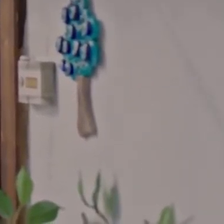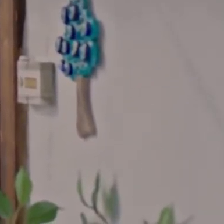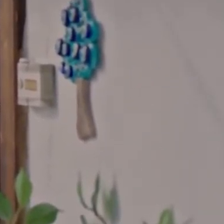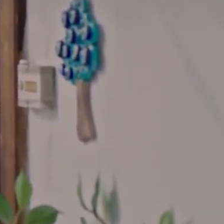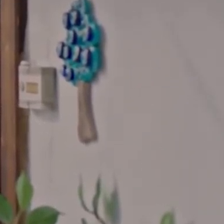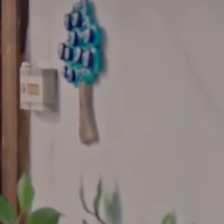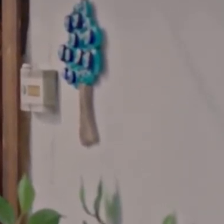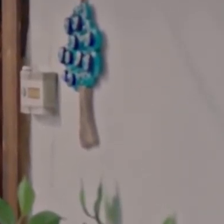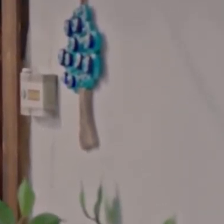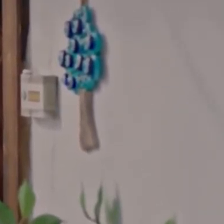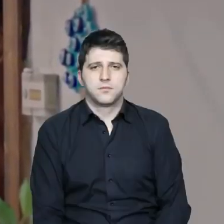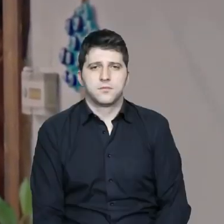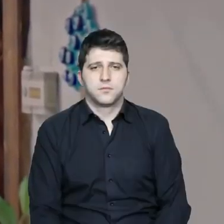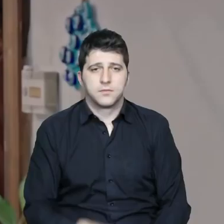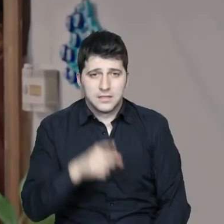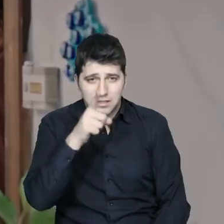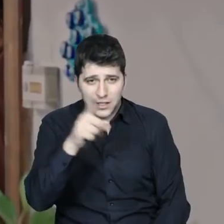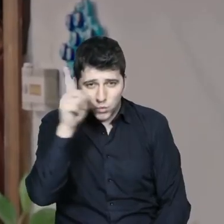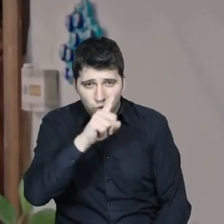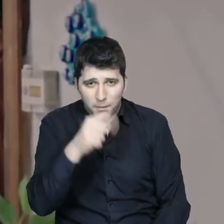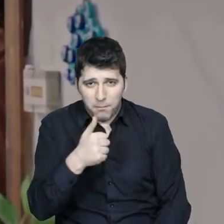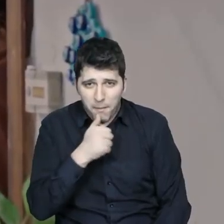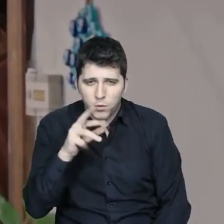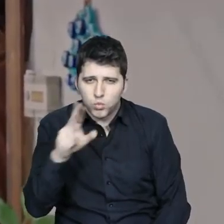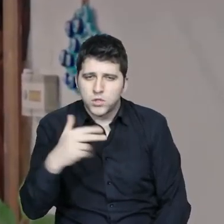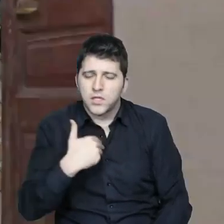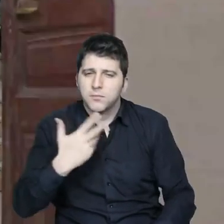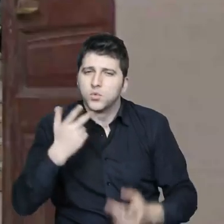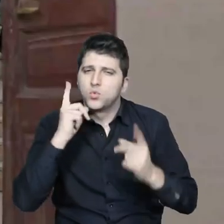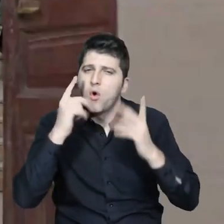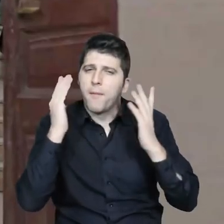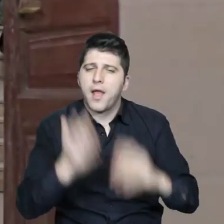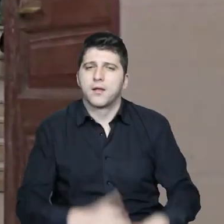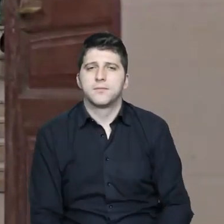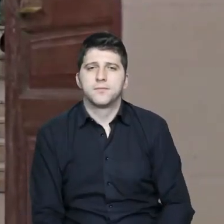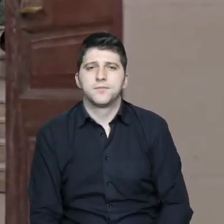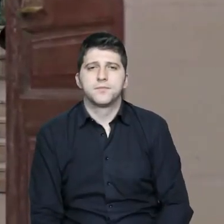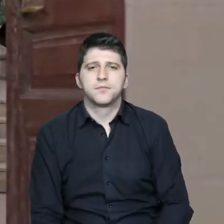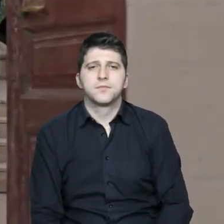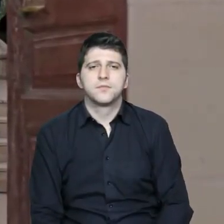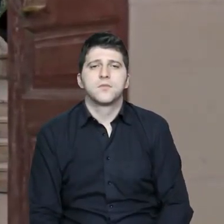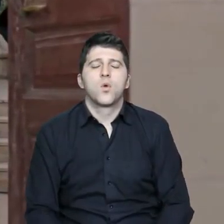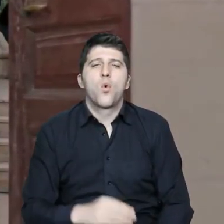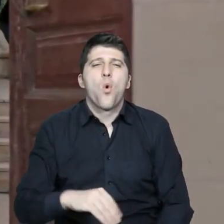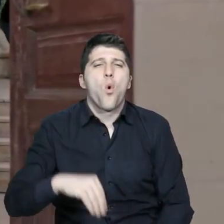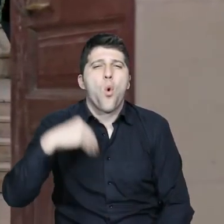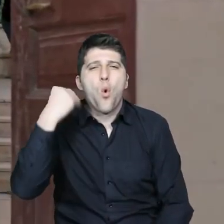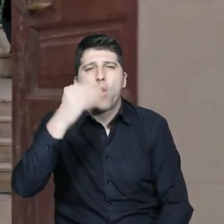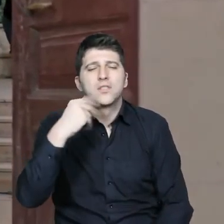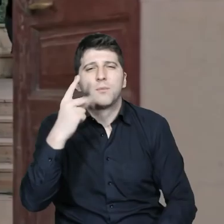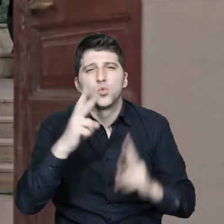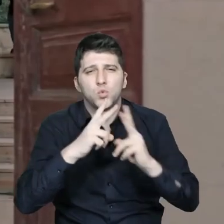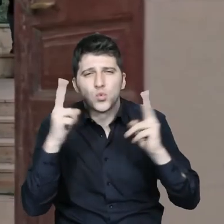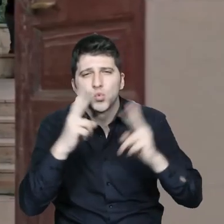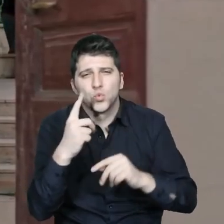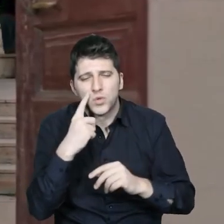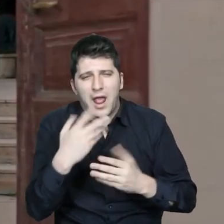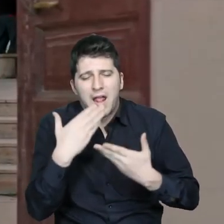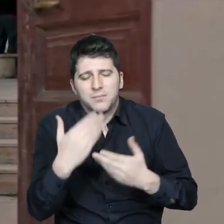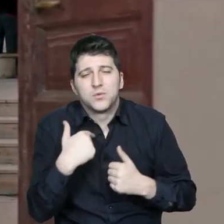Bir de senin yüzünden babamla küsecek. Tövbe yarabbim ya. Hocam, gündüz niyetine. Dün gece bir rüya